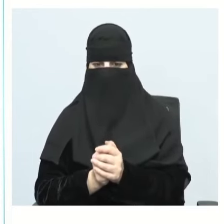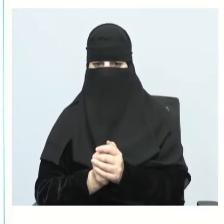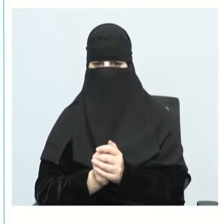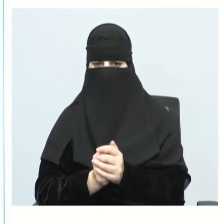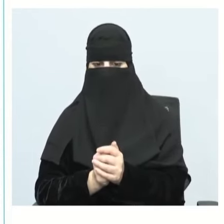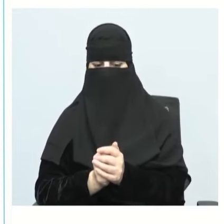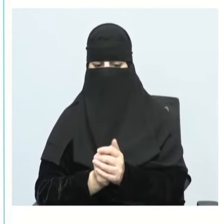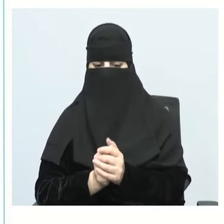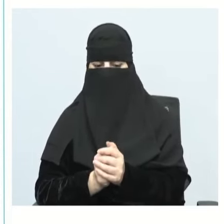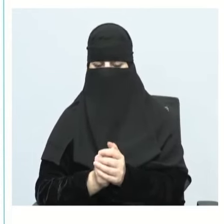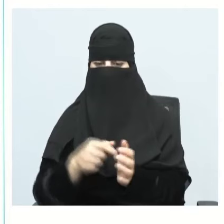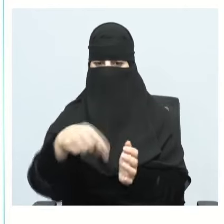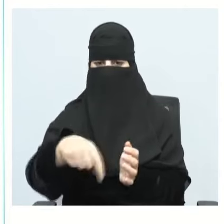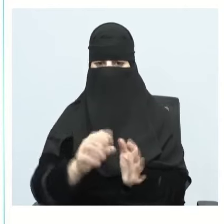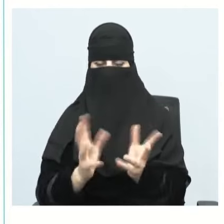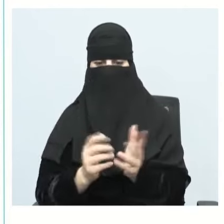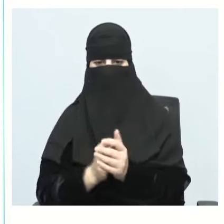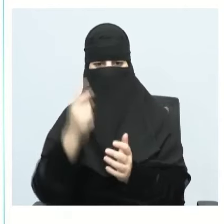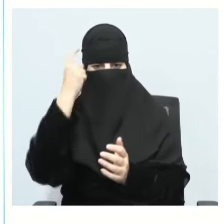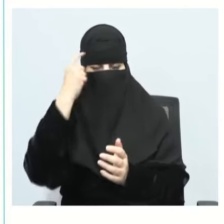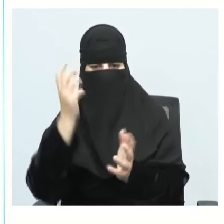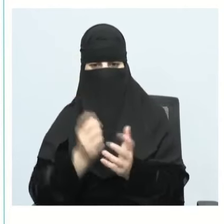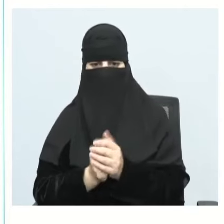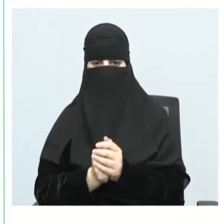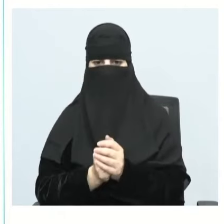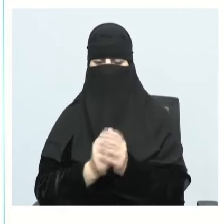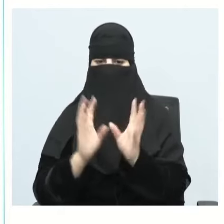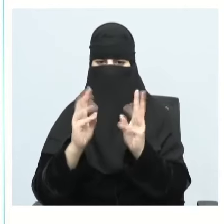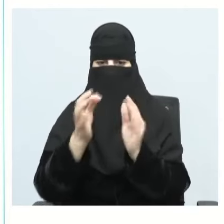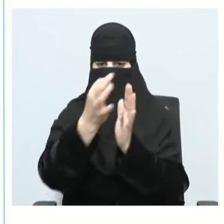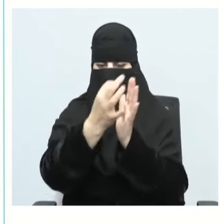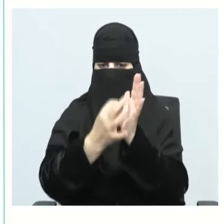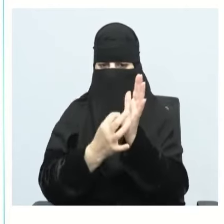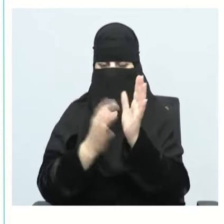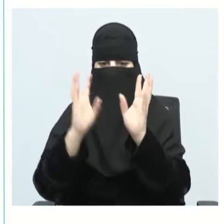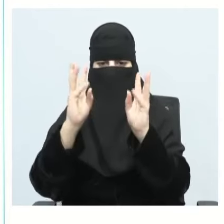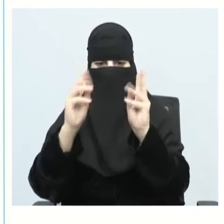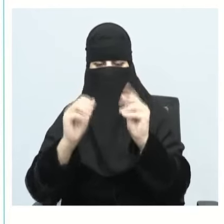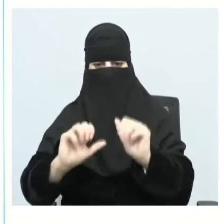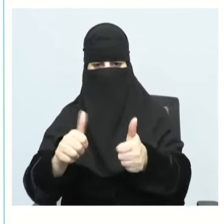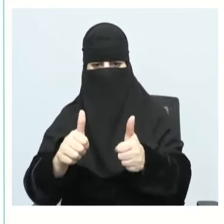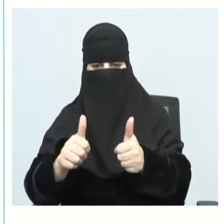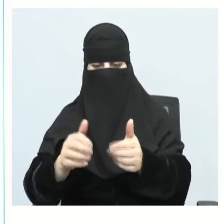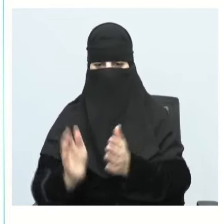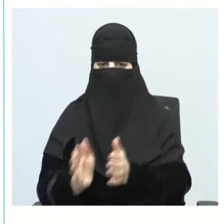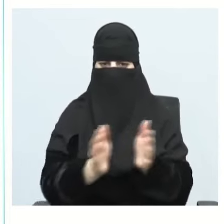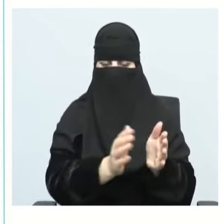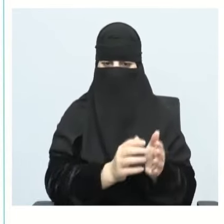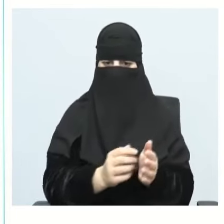تمام طيب الان يلا يلا كيف نعرف عدد كم تستطيع ترتيب